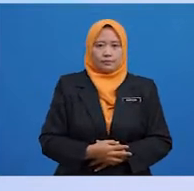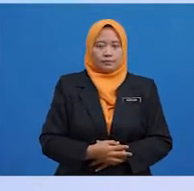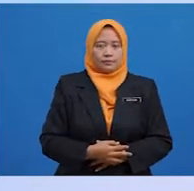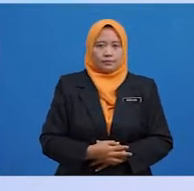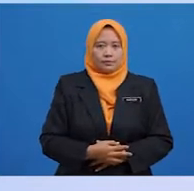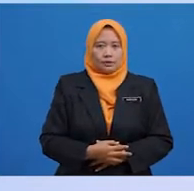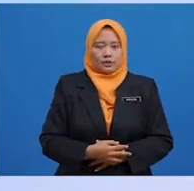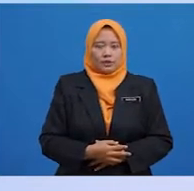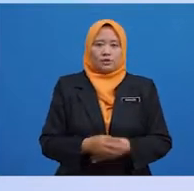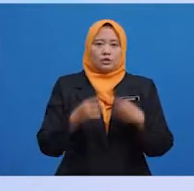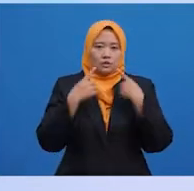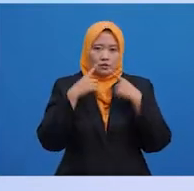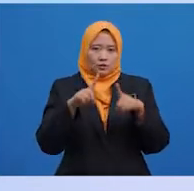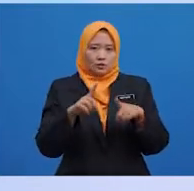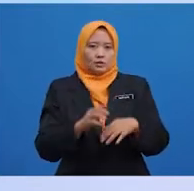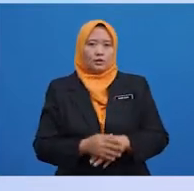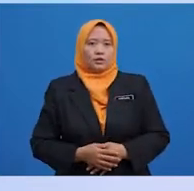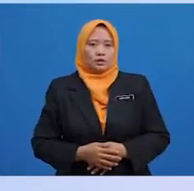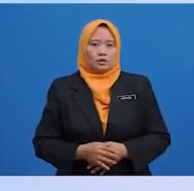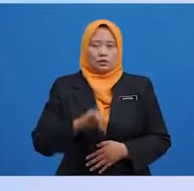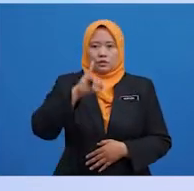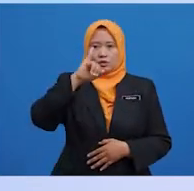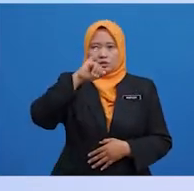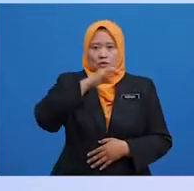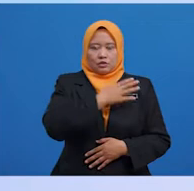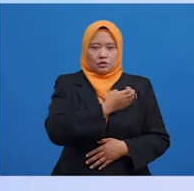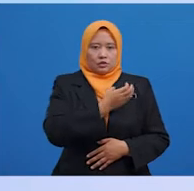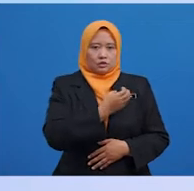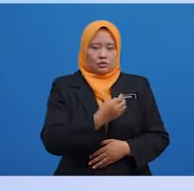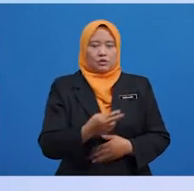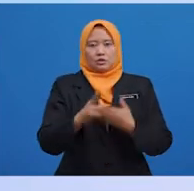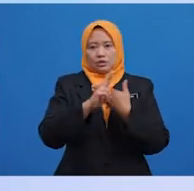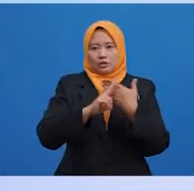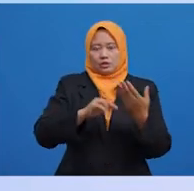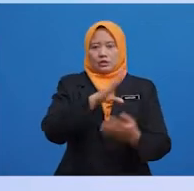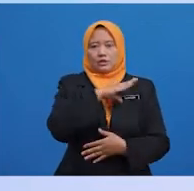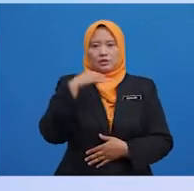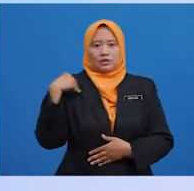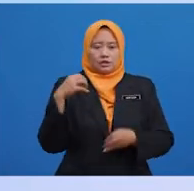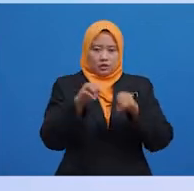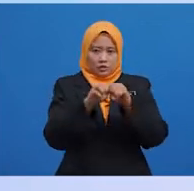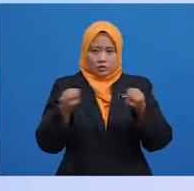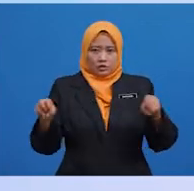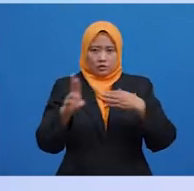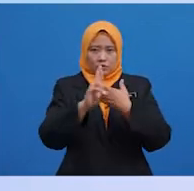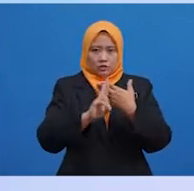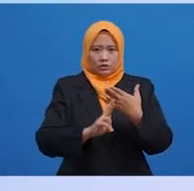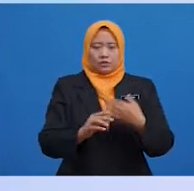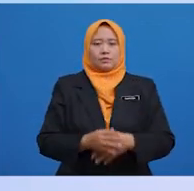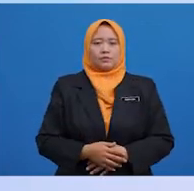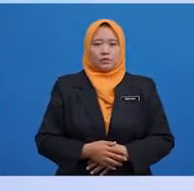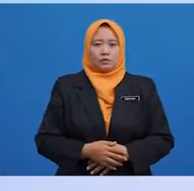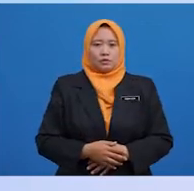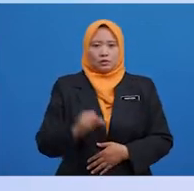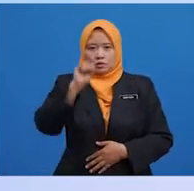Ya, jawapannya ialah jantung, darah dan salur darah. Soalan yang